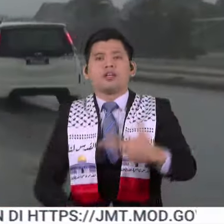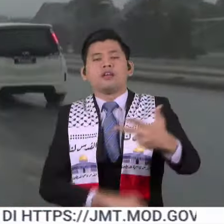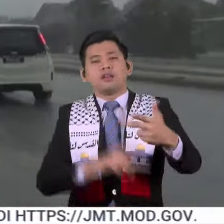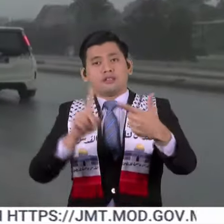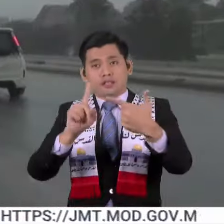pekan